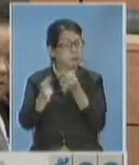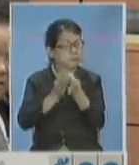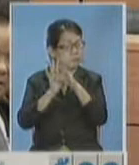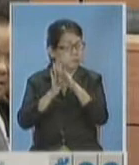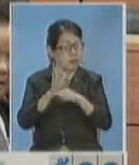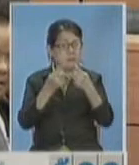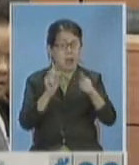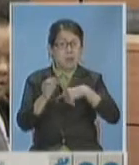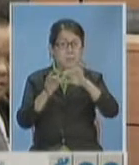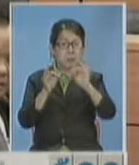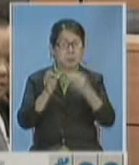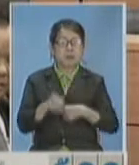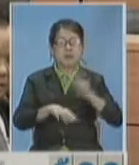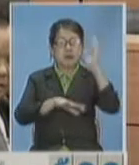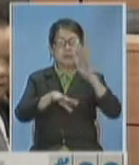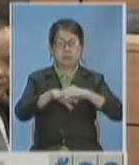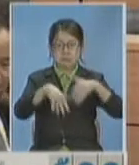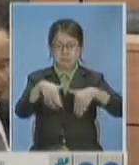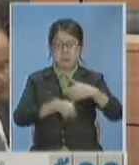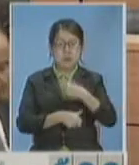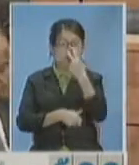พี่น้องประชาชนว่าเปลี่ยนช่องไปดูอย่างอื่นครับ